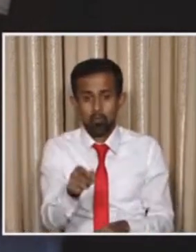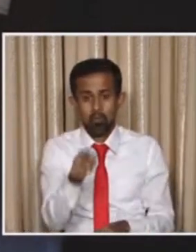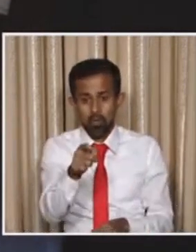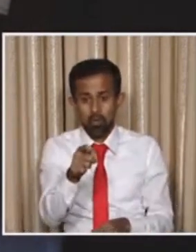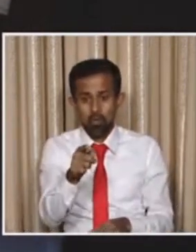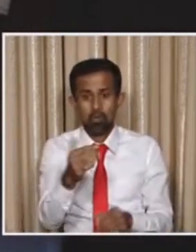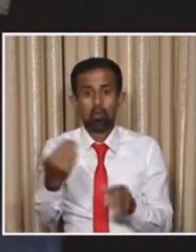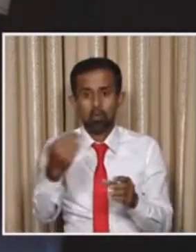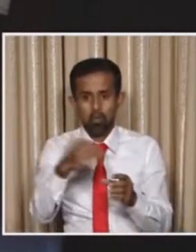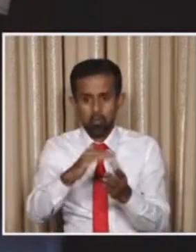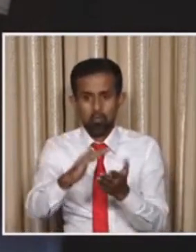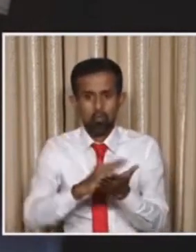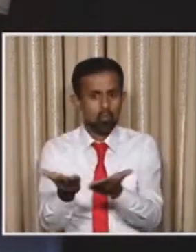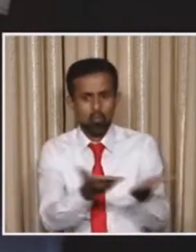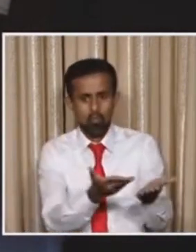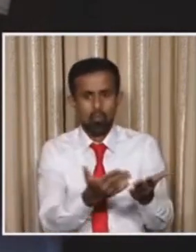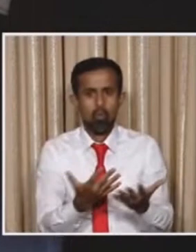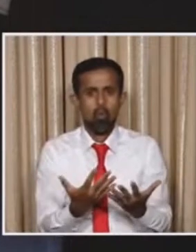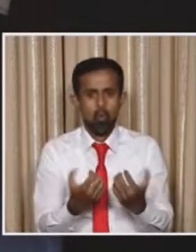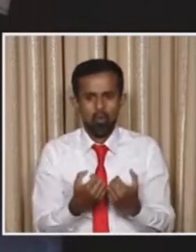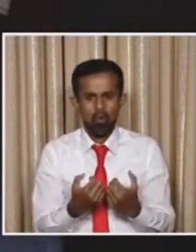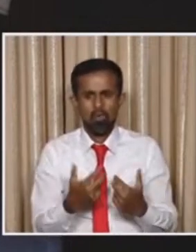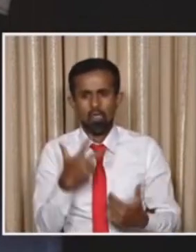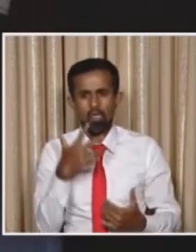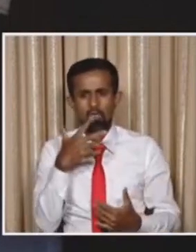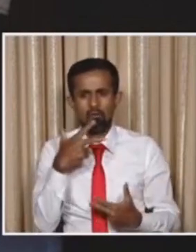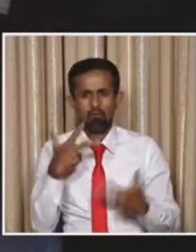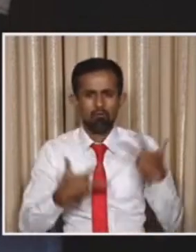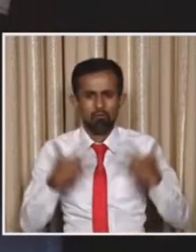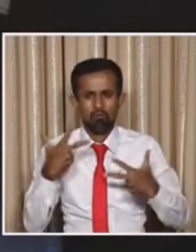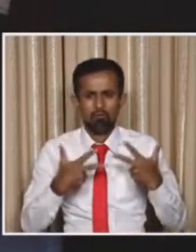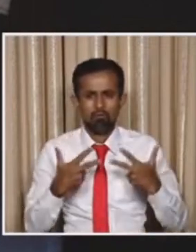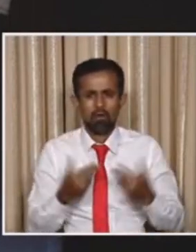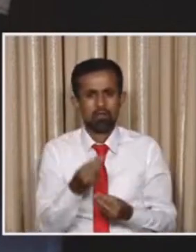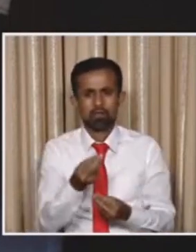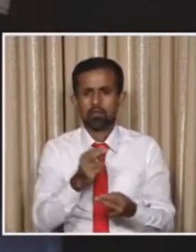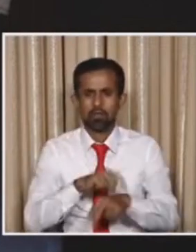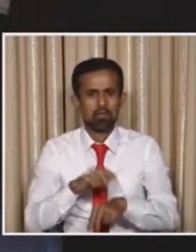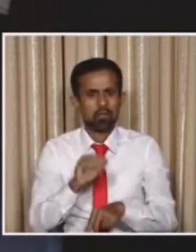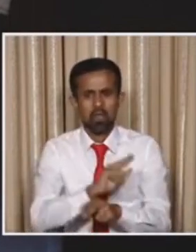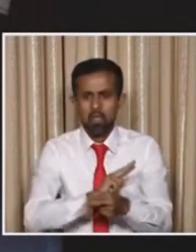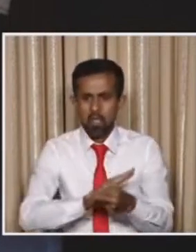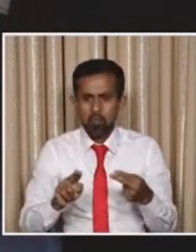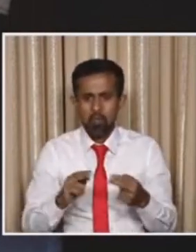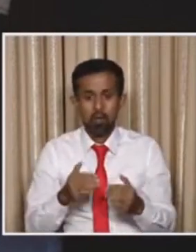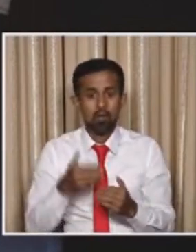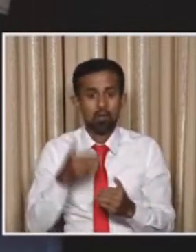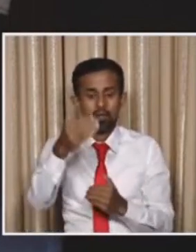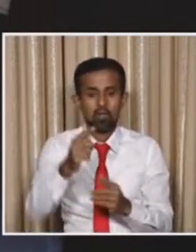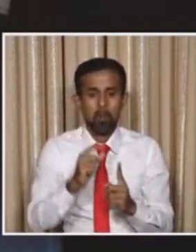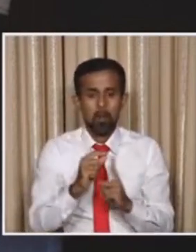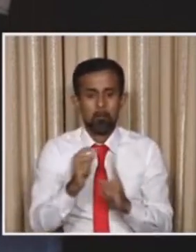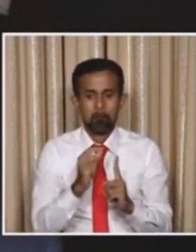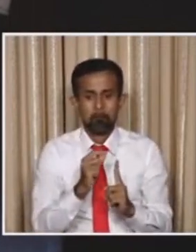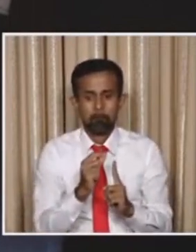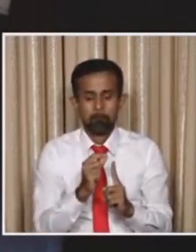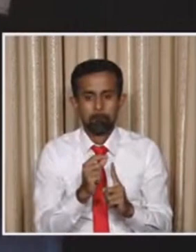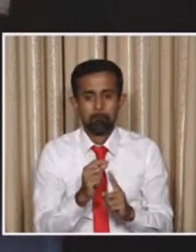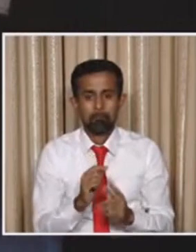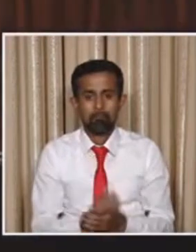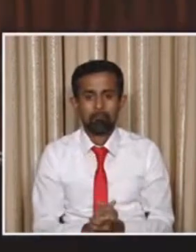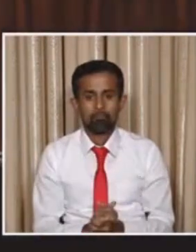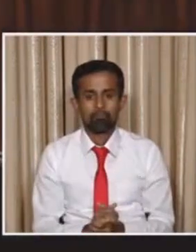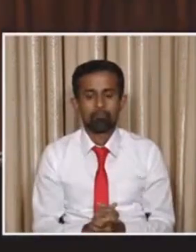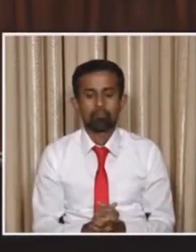මැදිහත් වීමක් වෙන්න මේ ඕන දේවල් වාචාල ටික මේ පාර්ලිමේන්තුවේ කියන්න දෙන්න එපා. ඒ වුණත් වෙන්නේ අනාගතයේ මේ පාර්ලිමේන්තුව මිනිසු වීරසමන